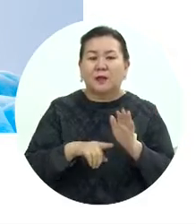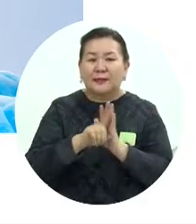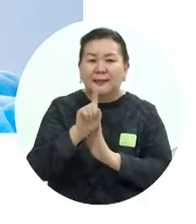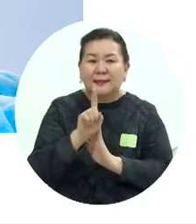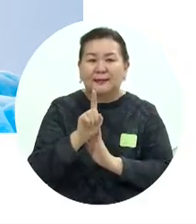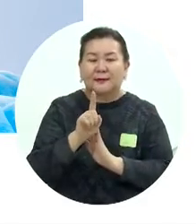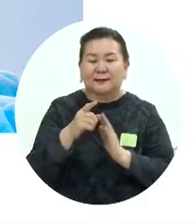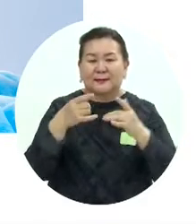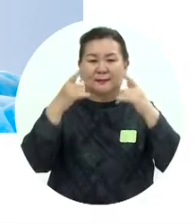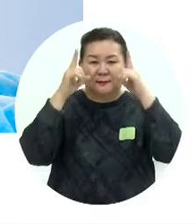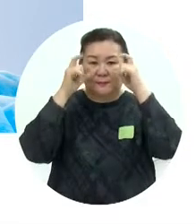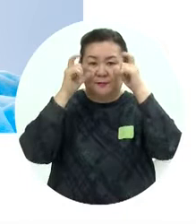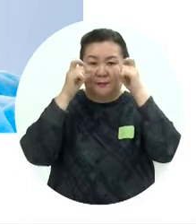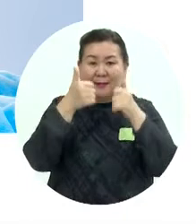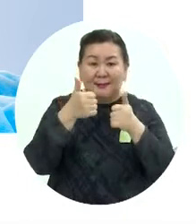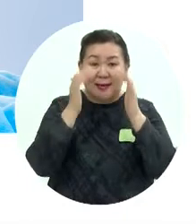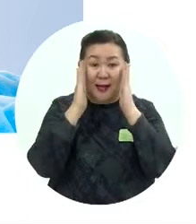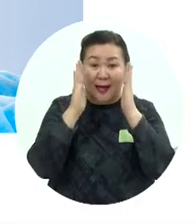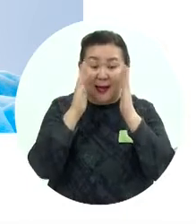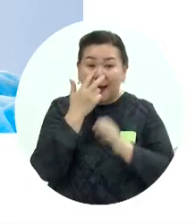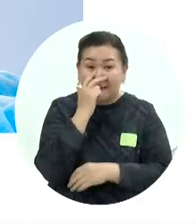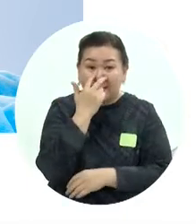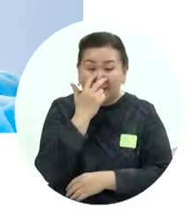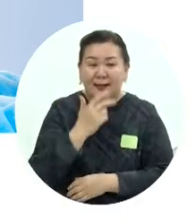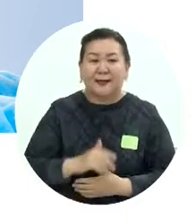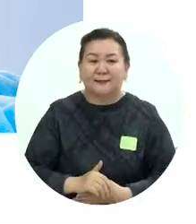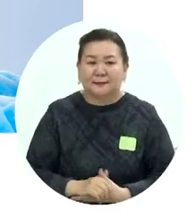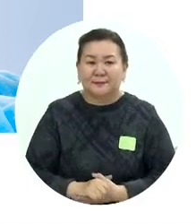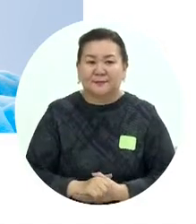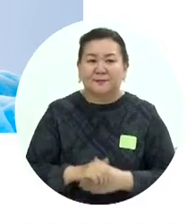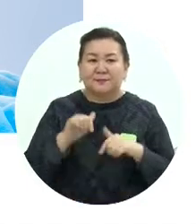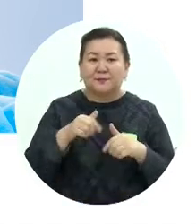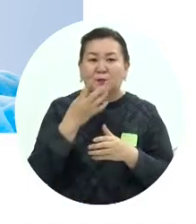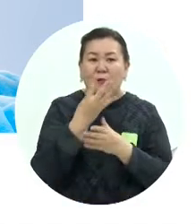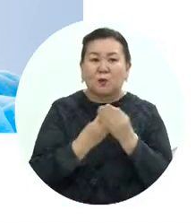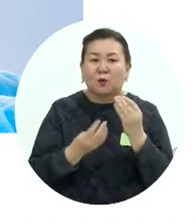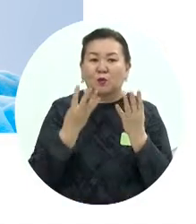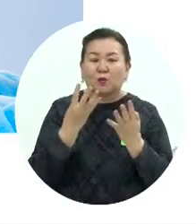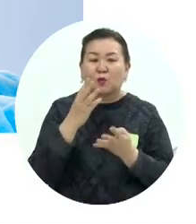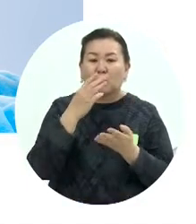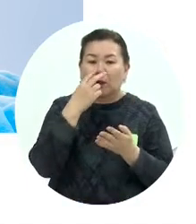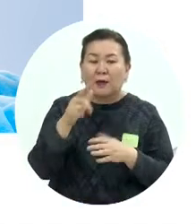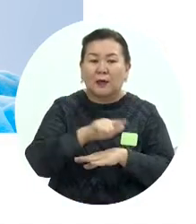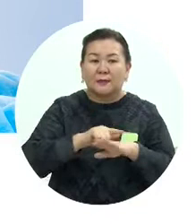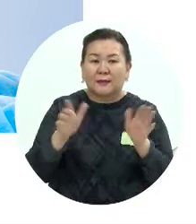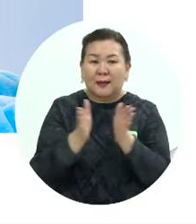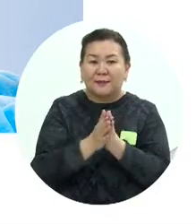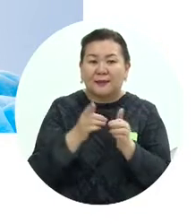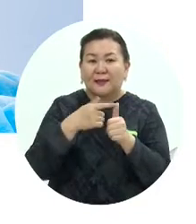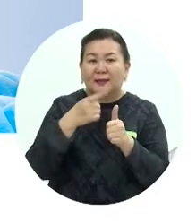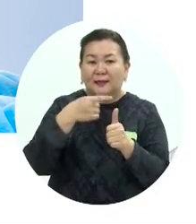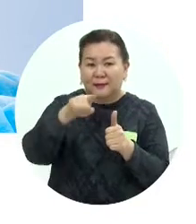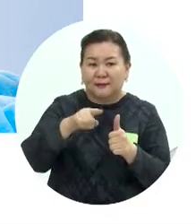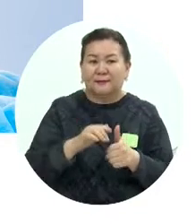За эхлээд самбар дээр өгсөн зургуудыг сайтар ажиллараа хүүхдүүдээ. За эдгээр зургууд нь юу төрсөн харуулсан юм шиг байна. Хамтдаа